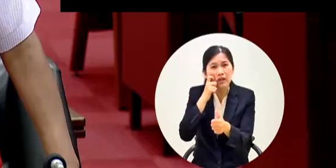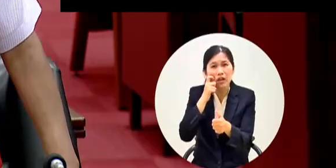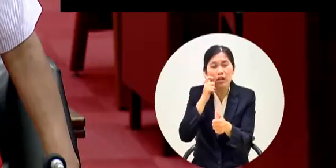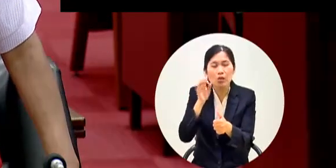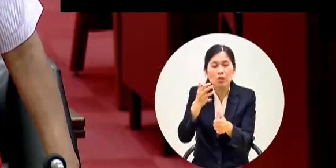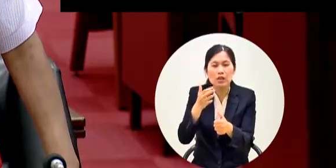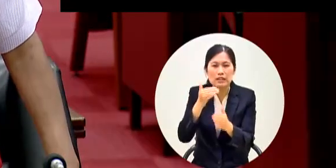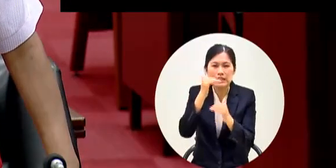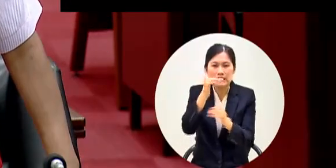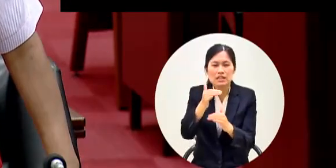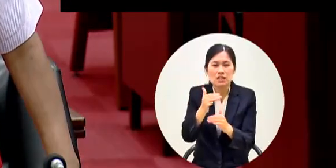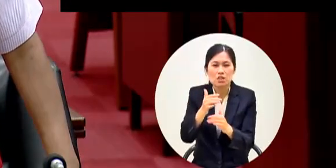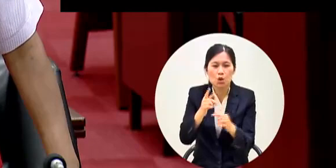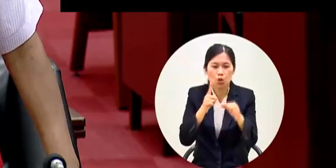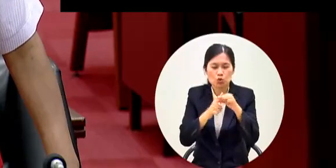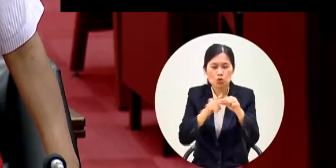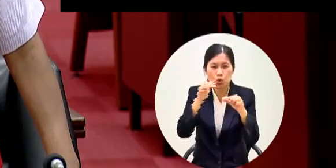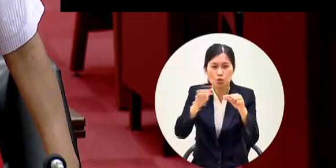再来就是